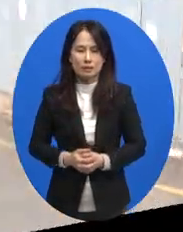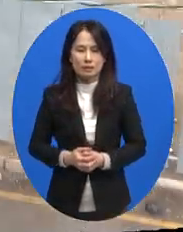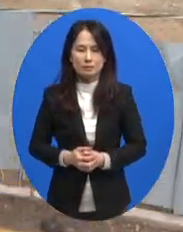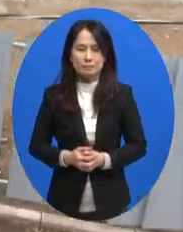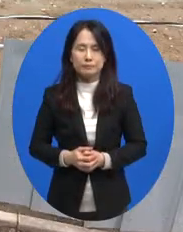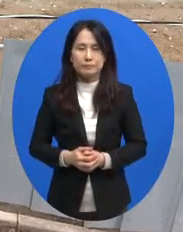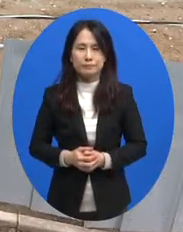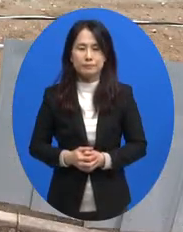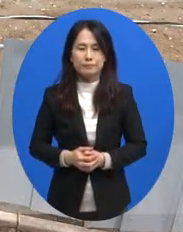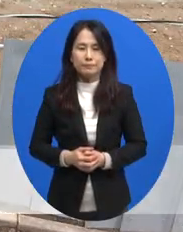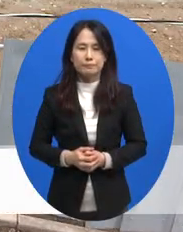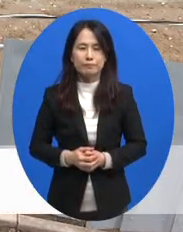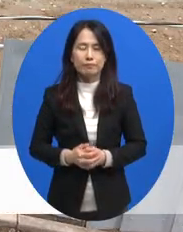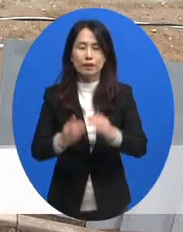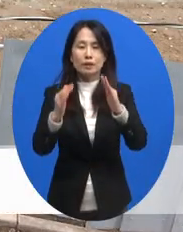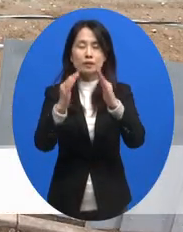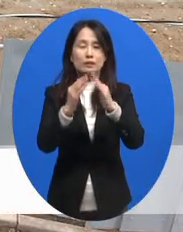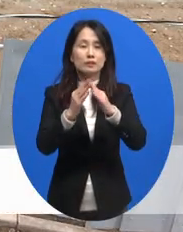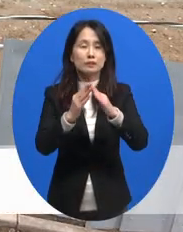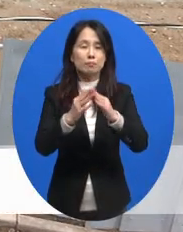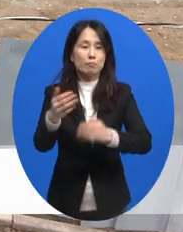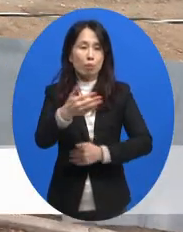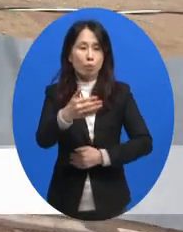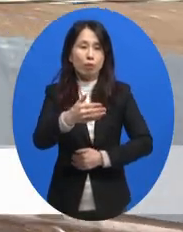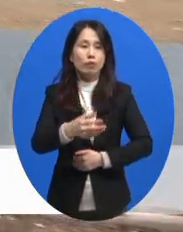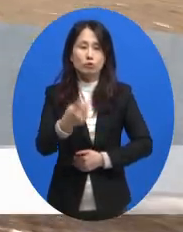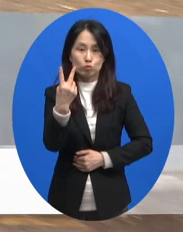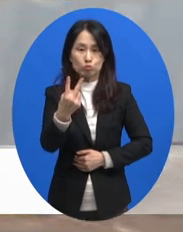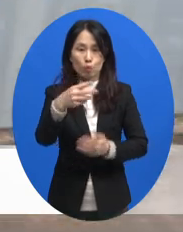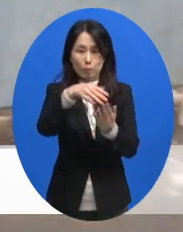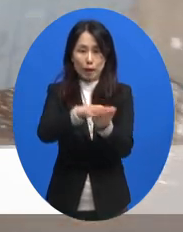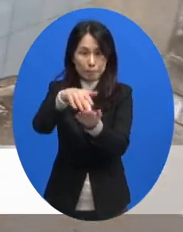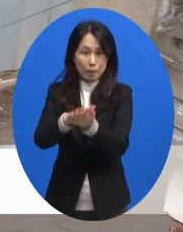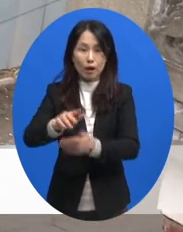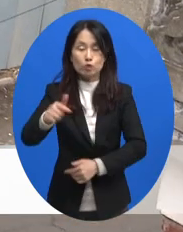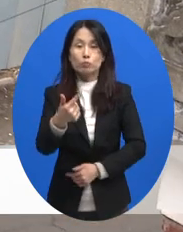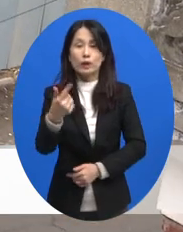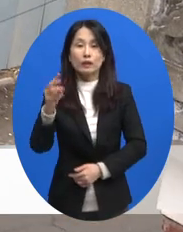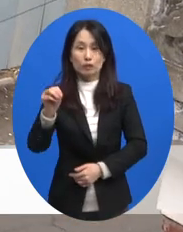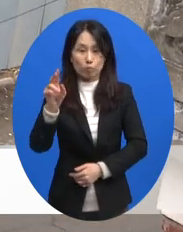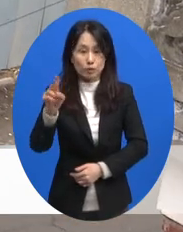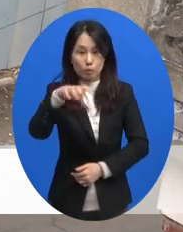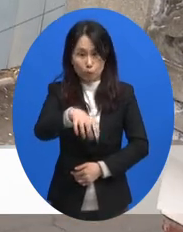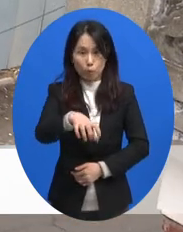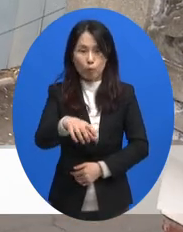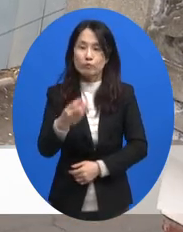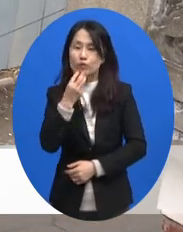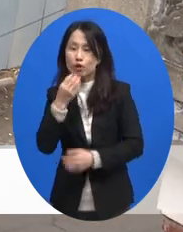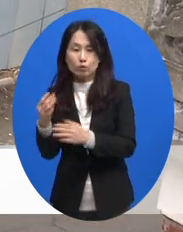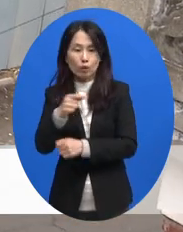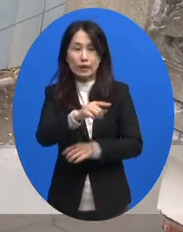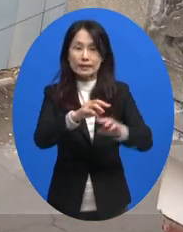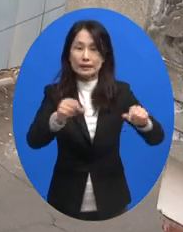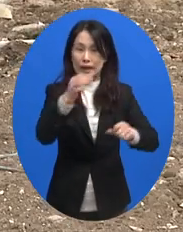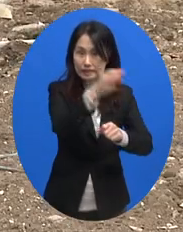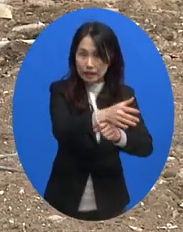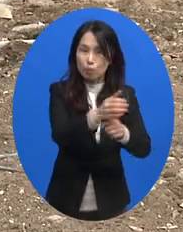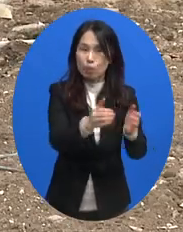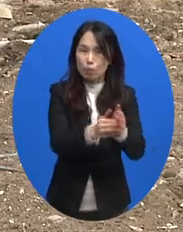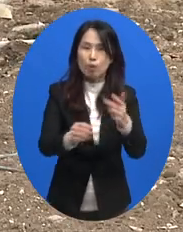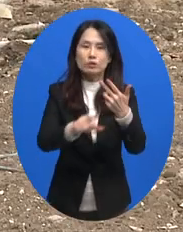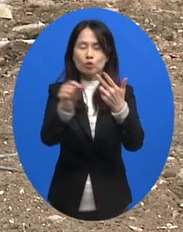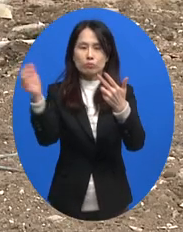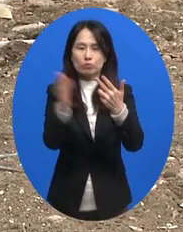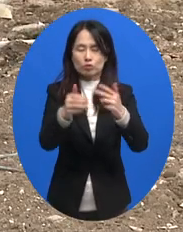가지고 빈집 두 곳을 철거한 약 600제곱미터의 부지 이곳은 경기도가 부지를 매입했고 올해 7월부터